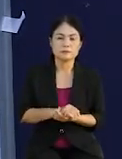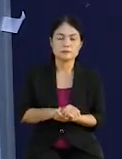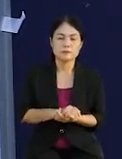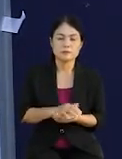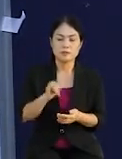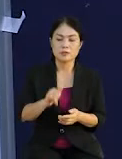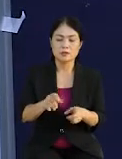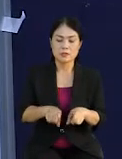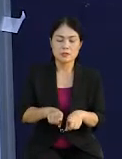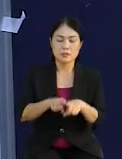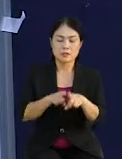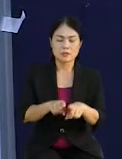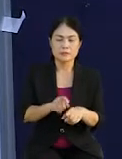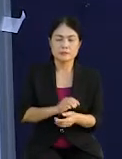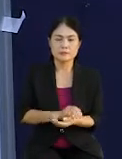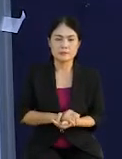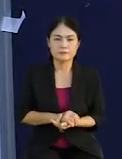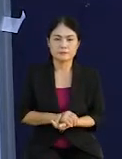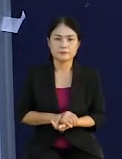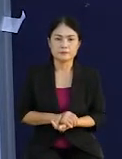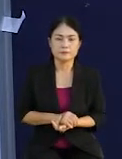ở nơi đó đại ở